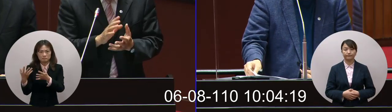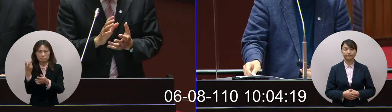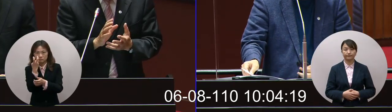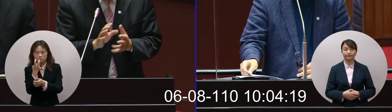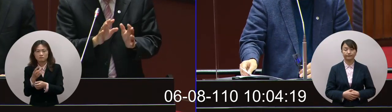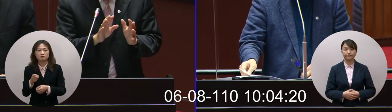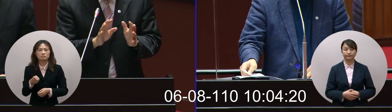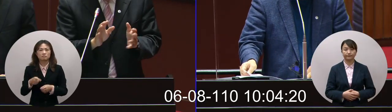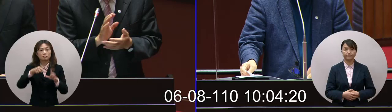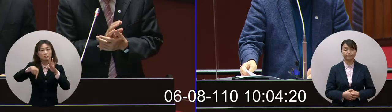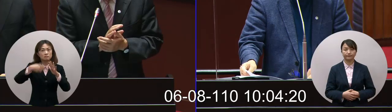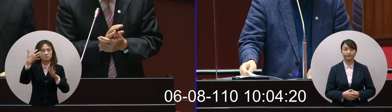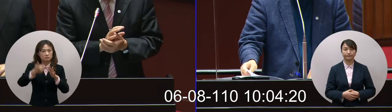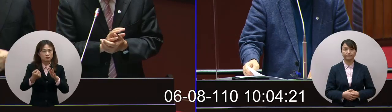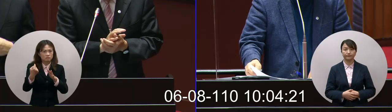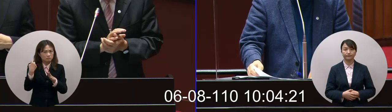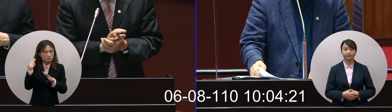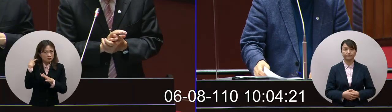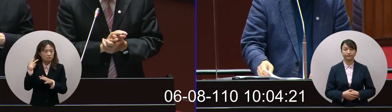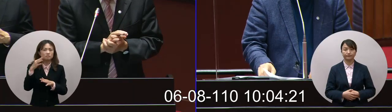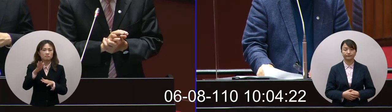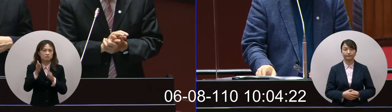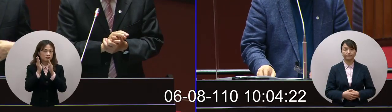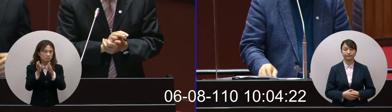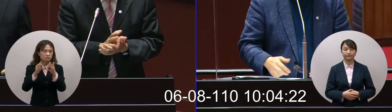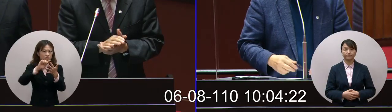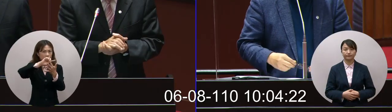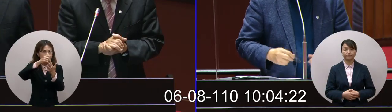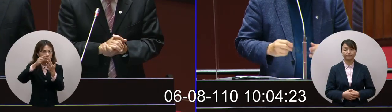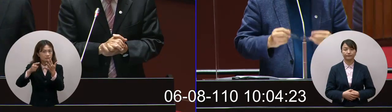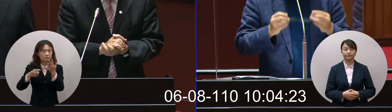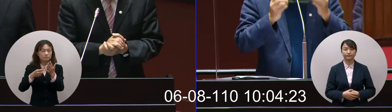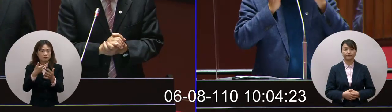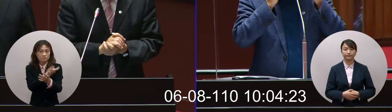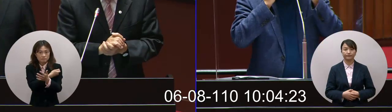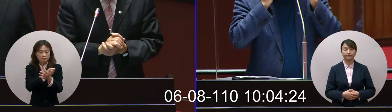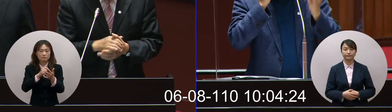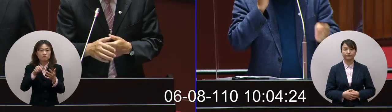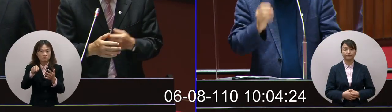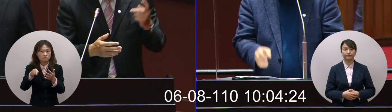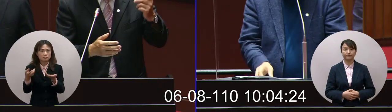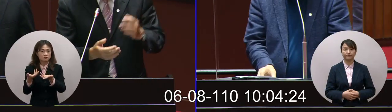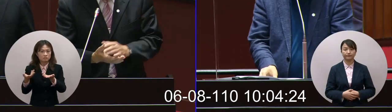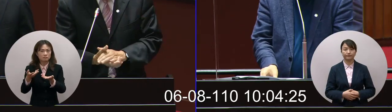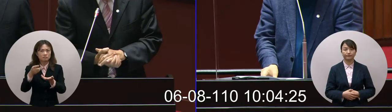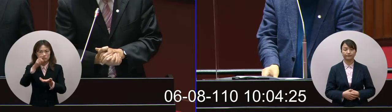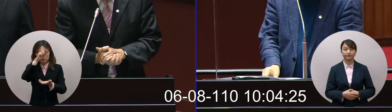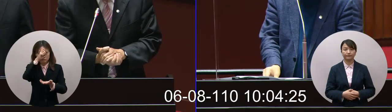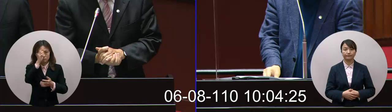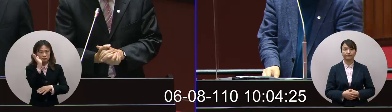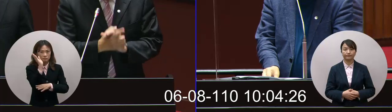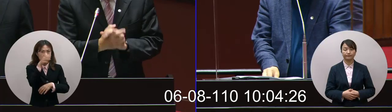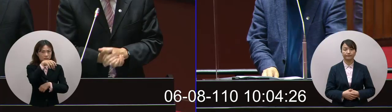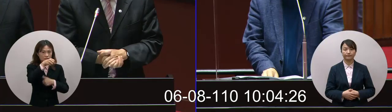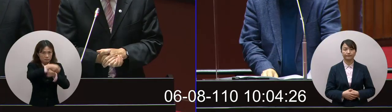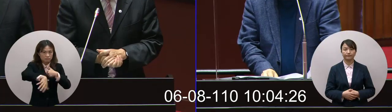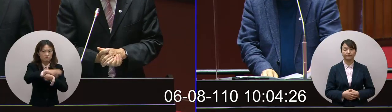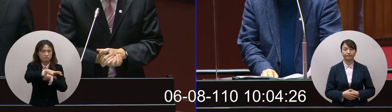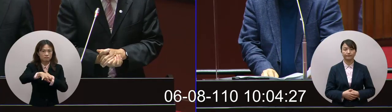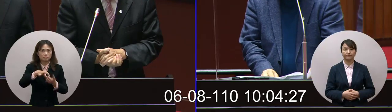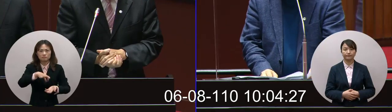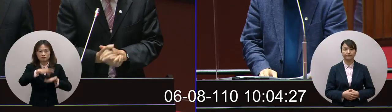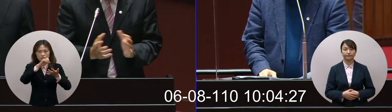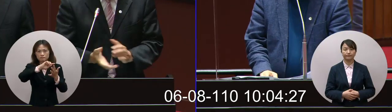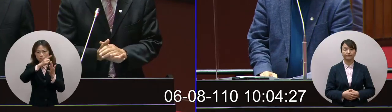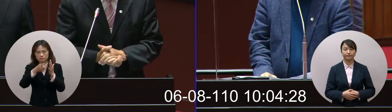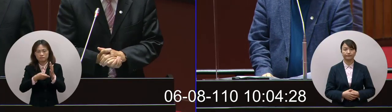天前就已经对于我们各类的优先的部分啊，希望部会来列出吼，所以委员关心的，因为在第一线